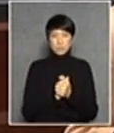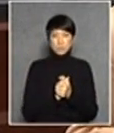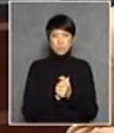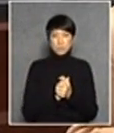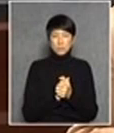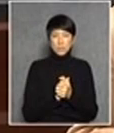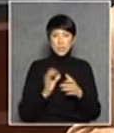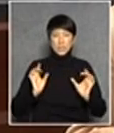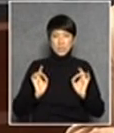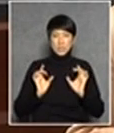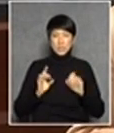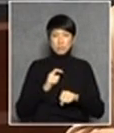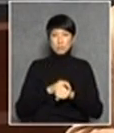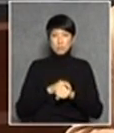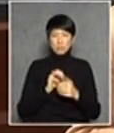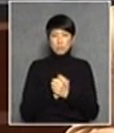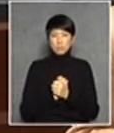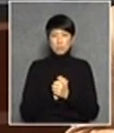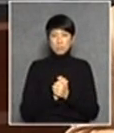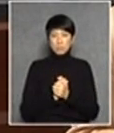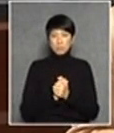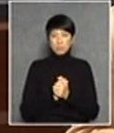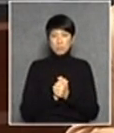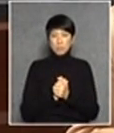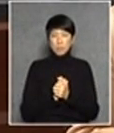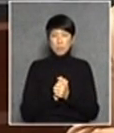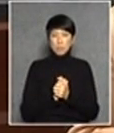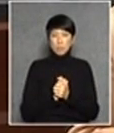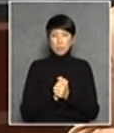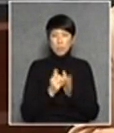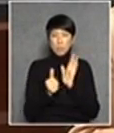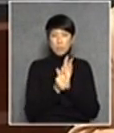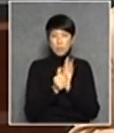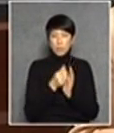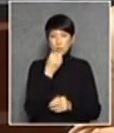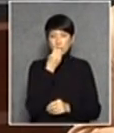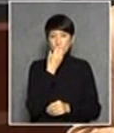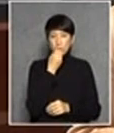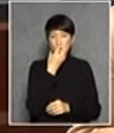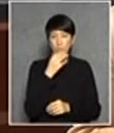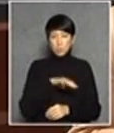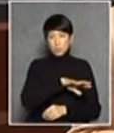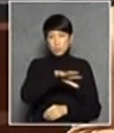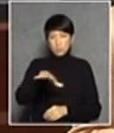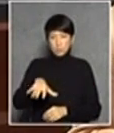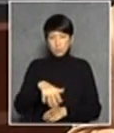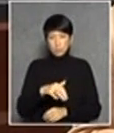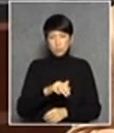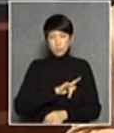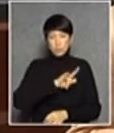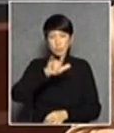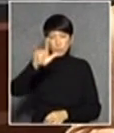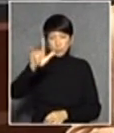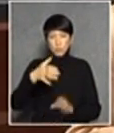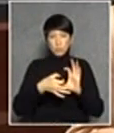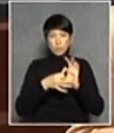經以私人嘅時間咧，就抽出咗好多寶貴時間，為香港呢一批準備出去比賽奧林匹克